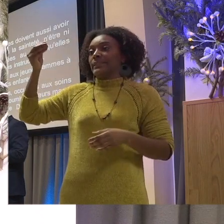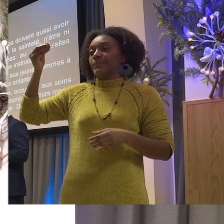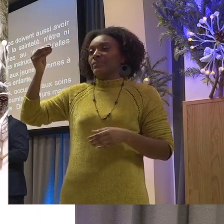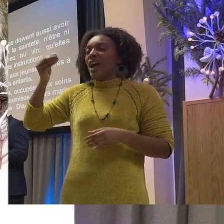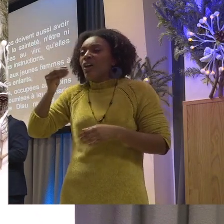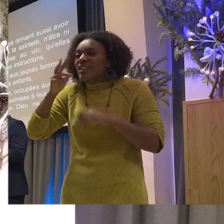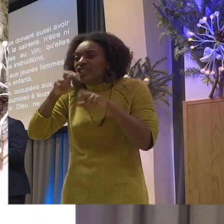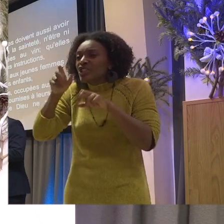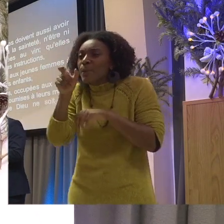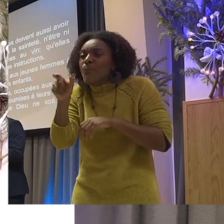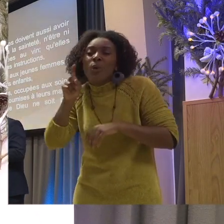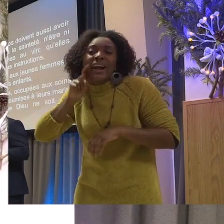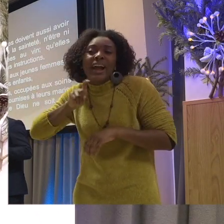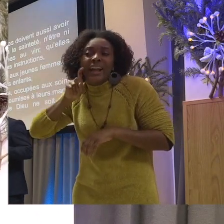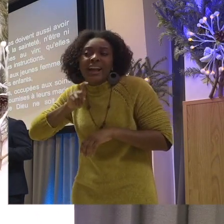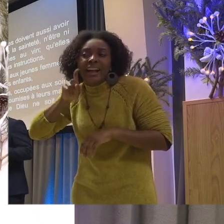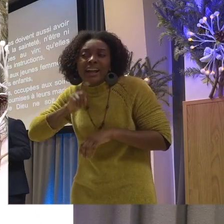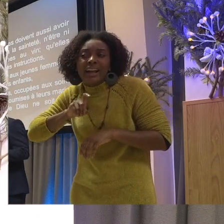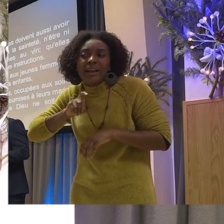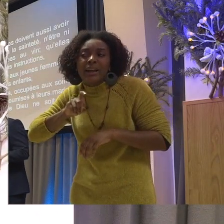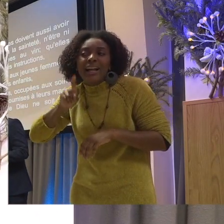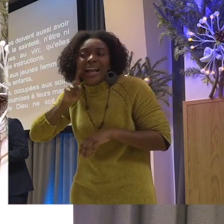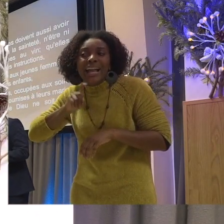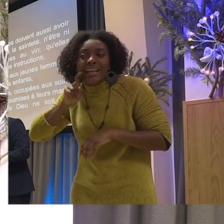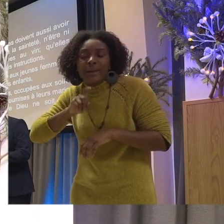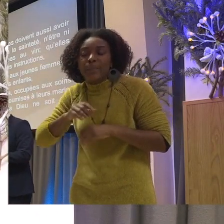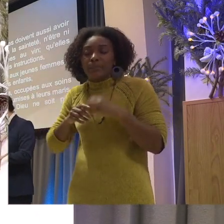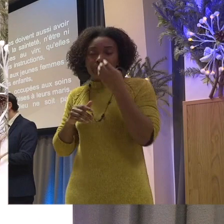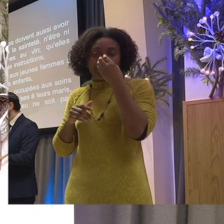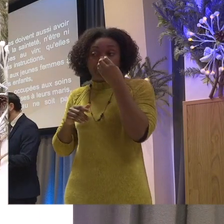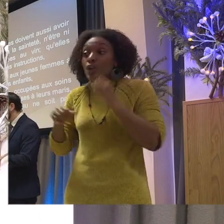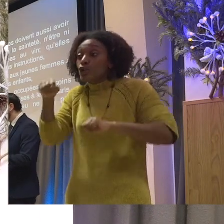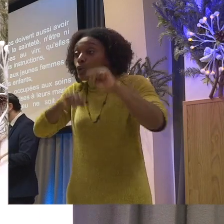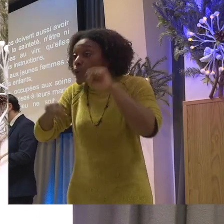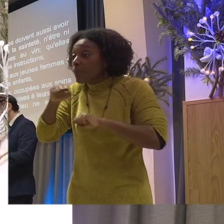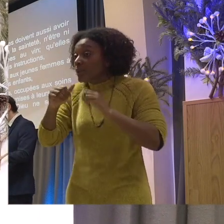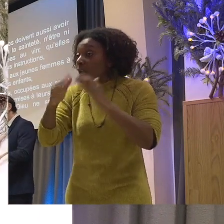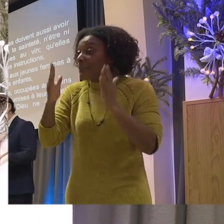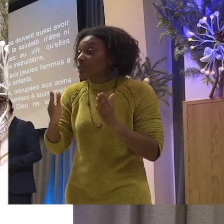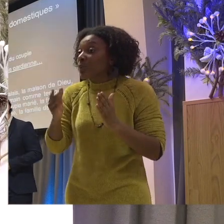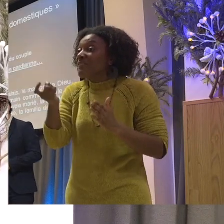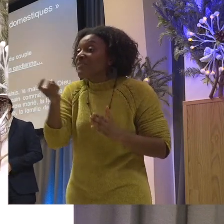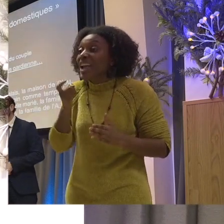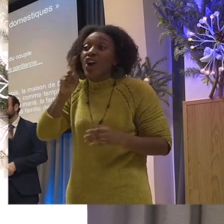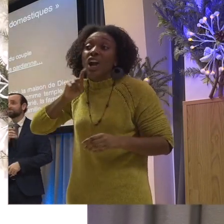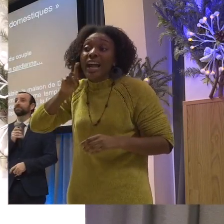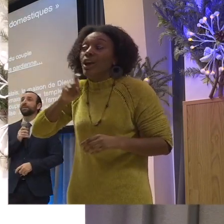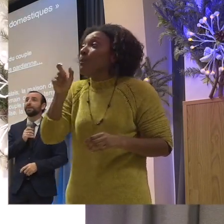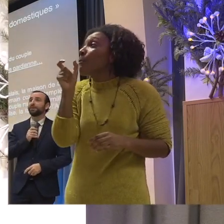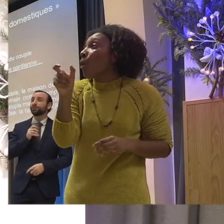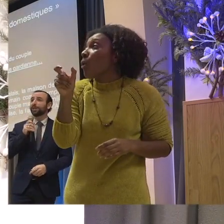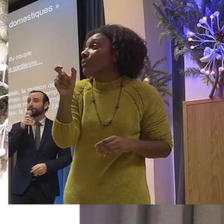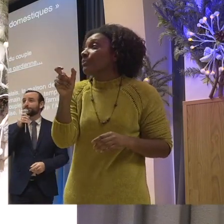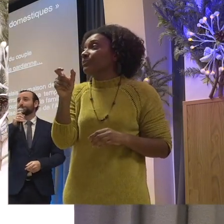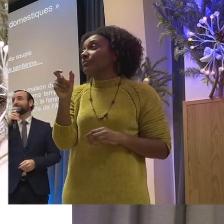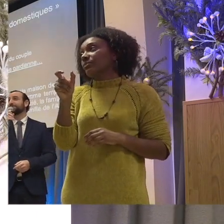grec de cette expression, on se rend compte que être occupé aux soins domestiques vient du grec oikouros.